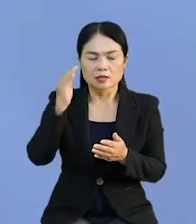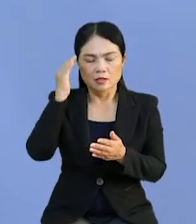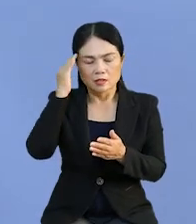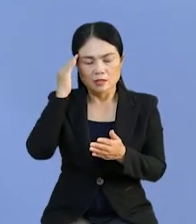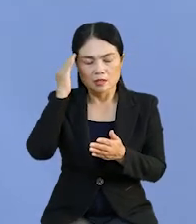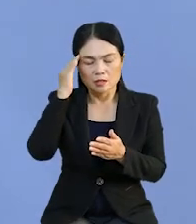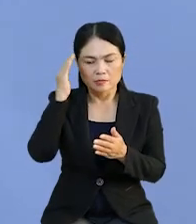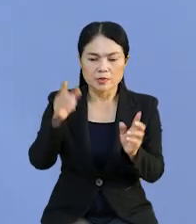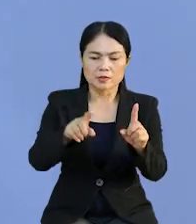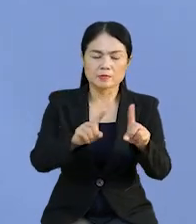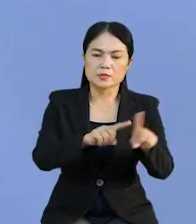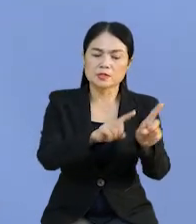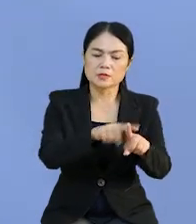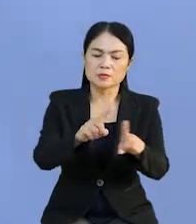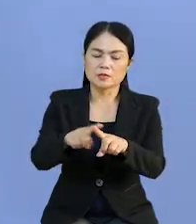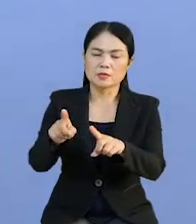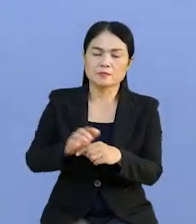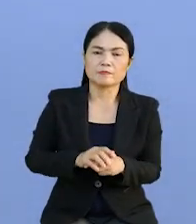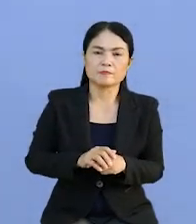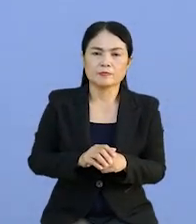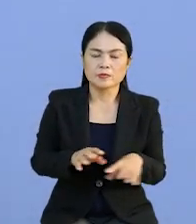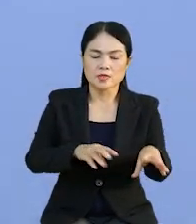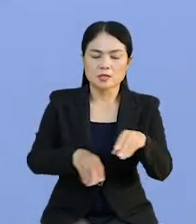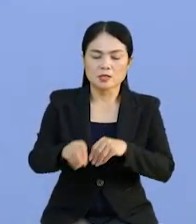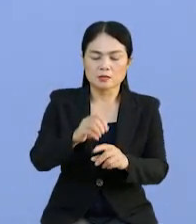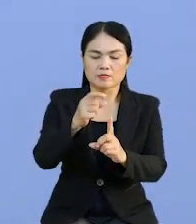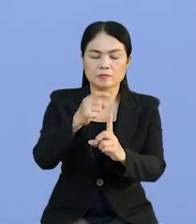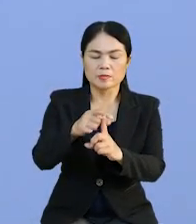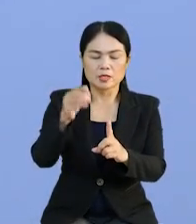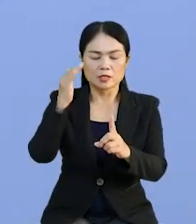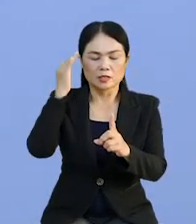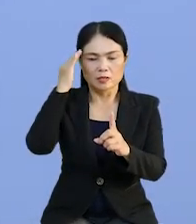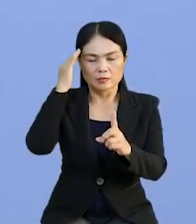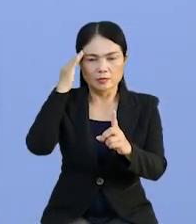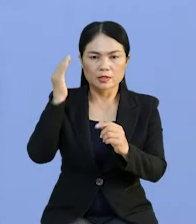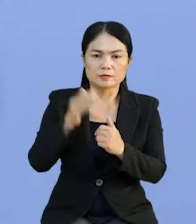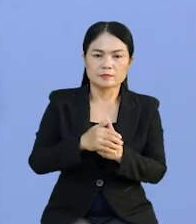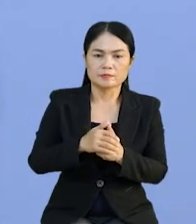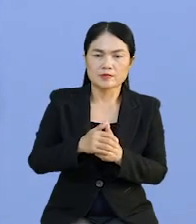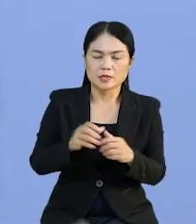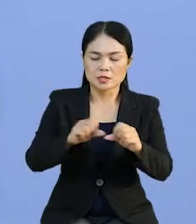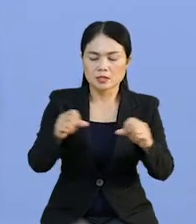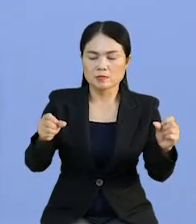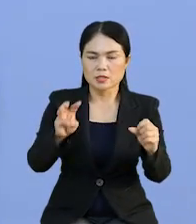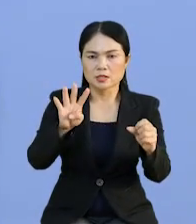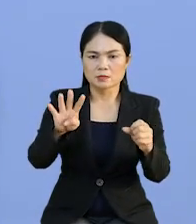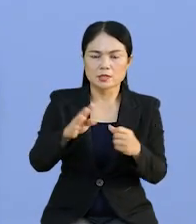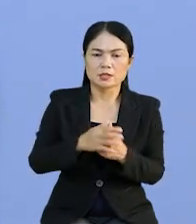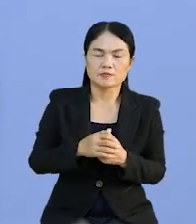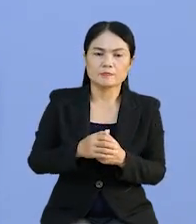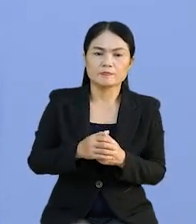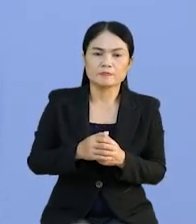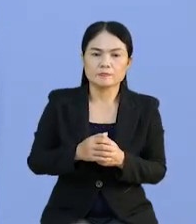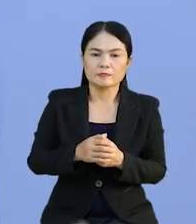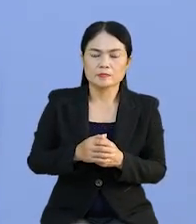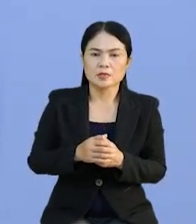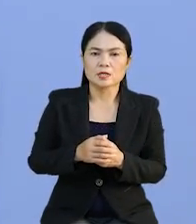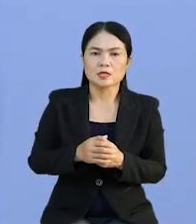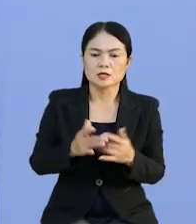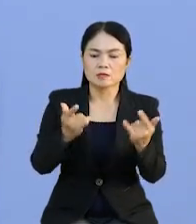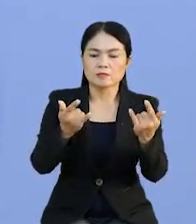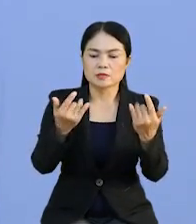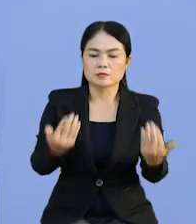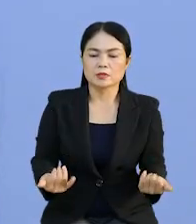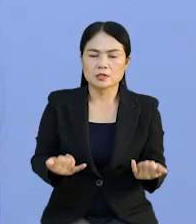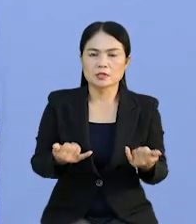ដំណឹងផ្សេងណាកូនណាអញ្ចឹងយើងចំនួនដោយពាក្យដំណឹងបាទលបាស់ទី4គឺពាក្យបច្ចុប្បន្ន